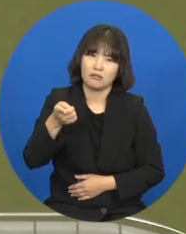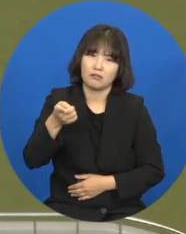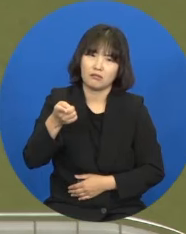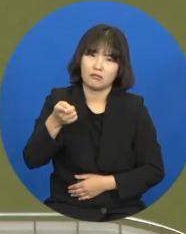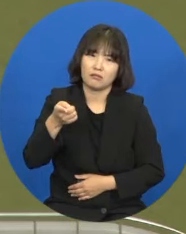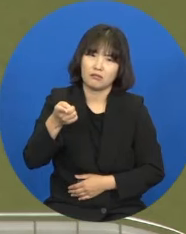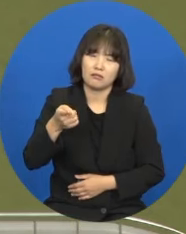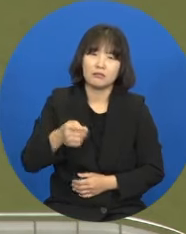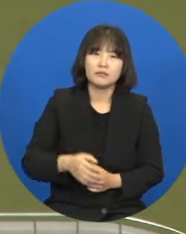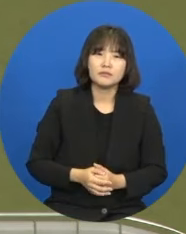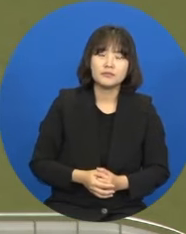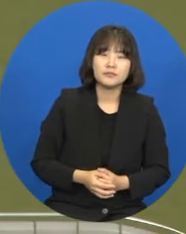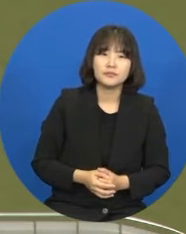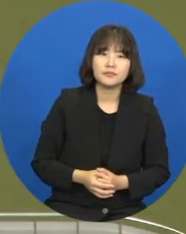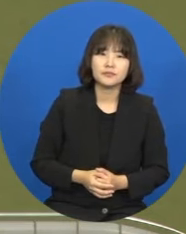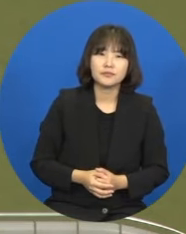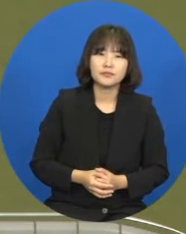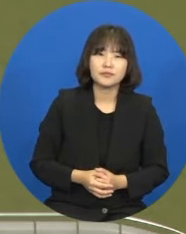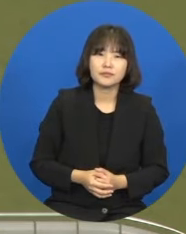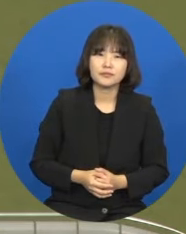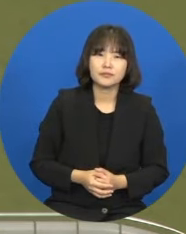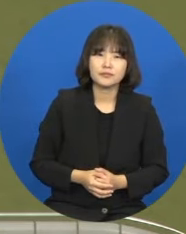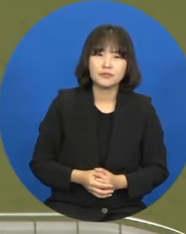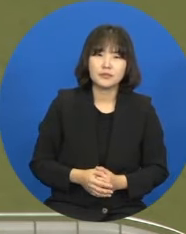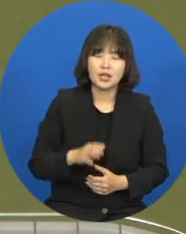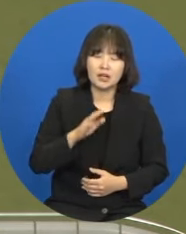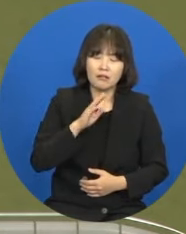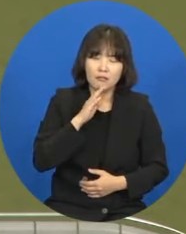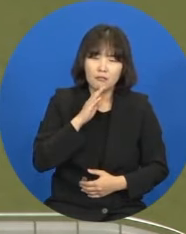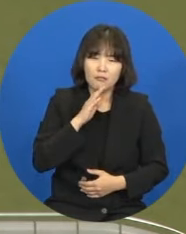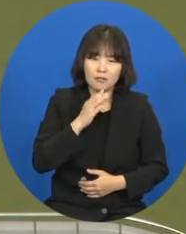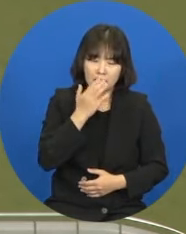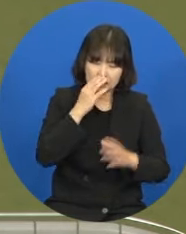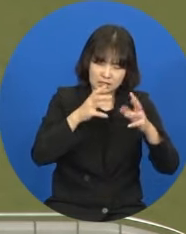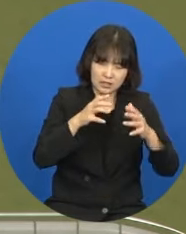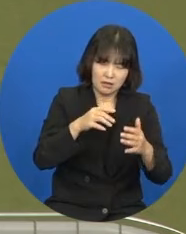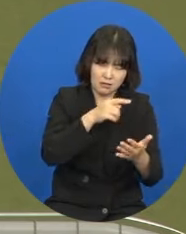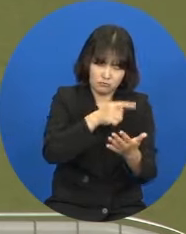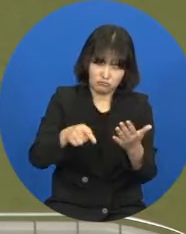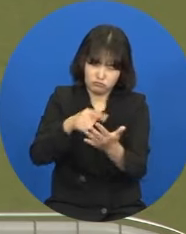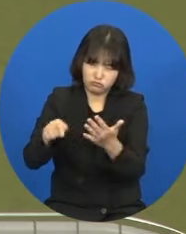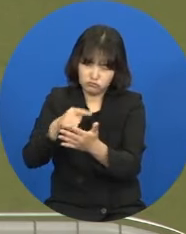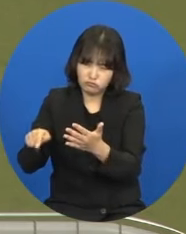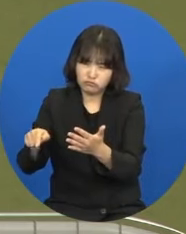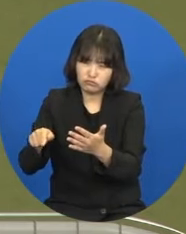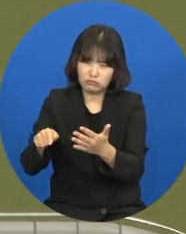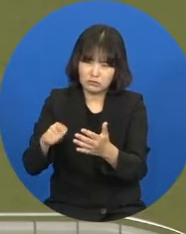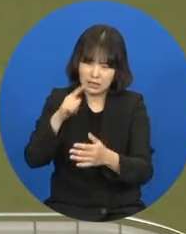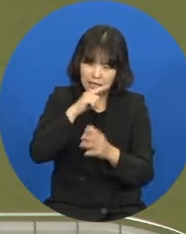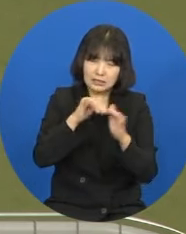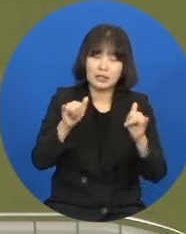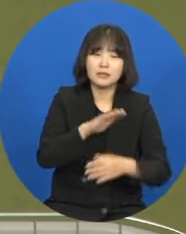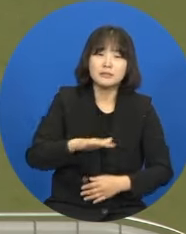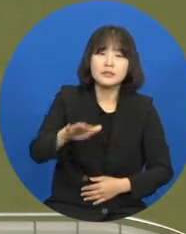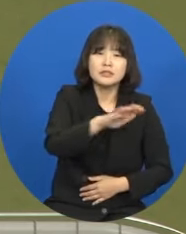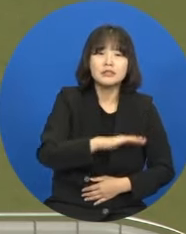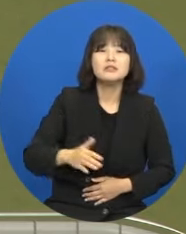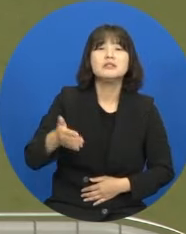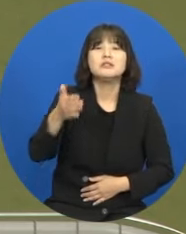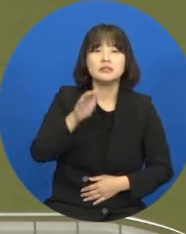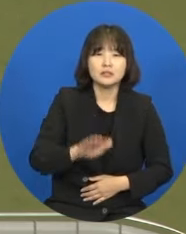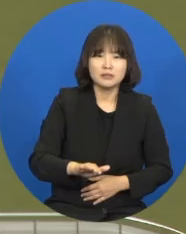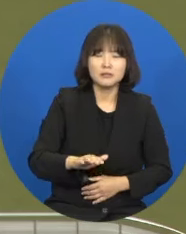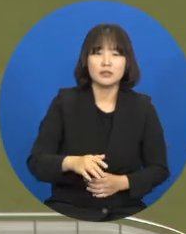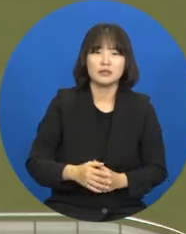이제만 이스라엘 침략하고 장악하게 죽인 악인들이 사오를 분별하지 못해서 몰라서 그러는